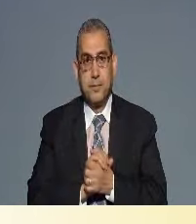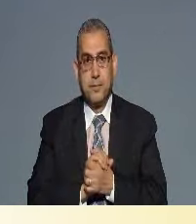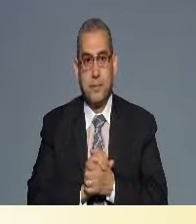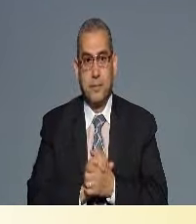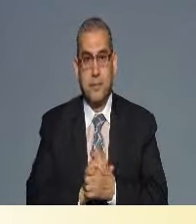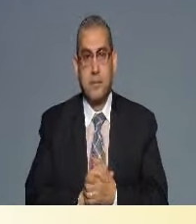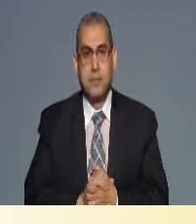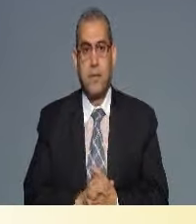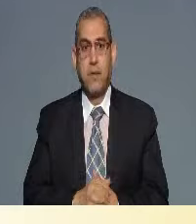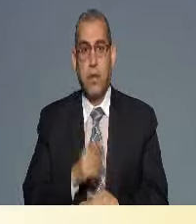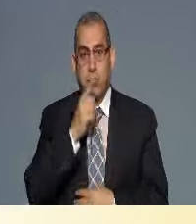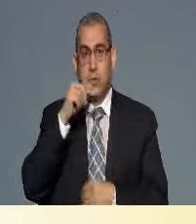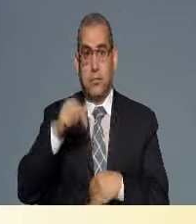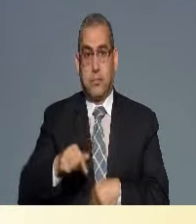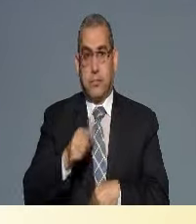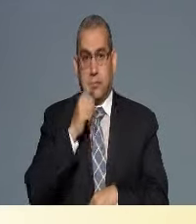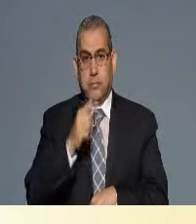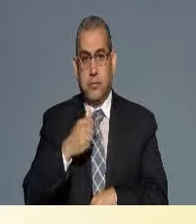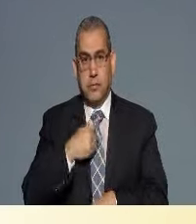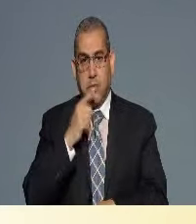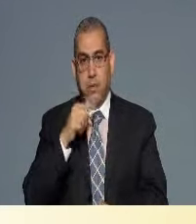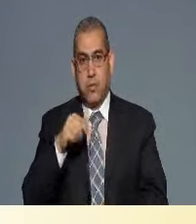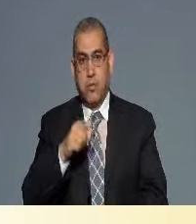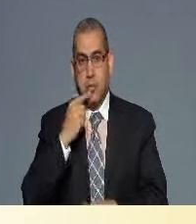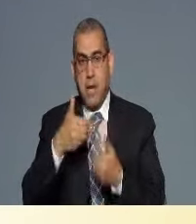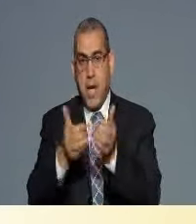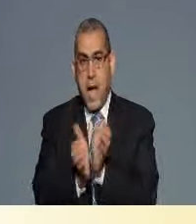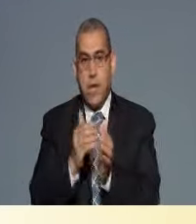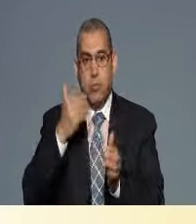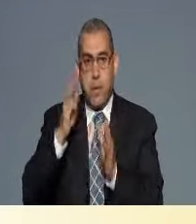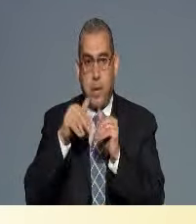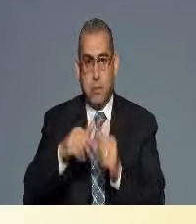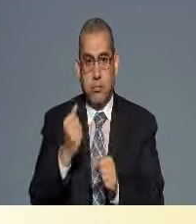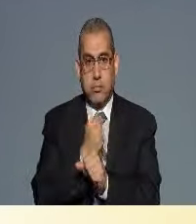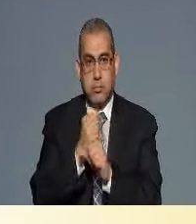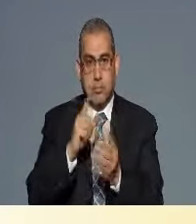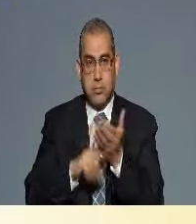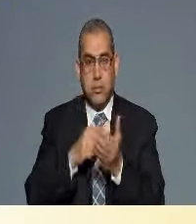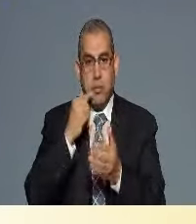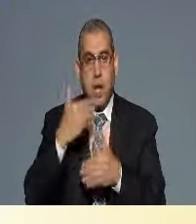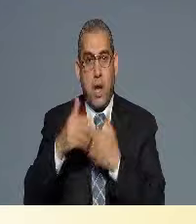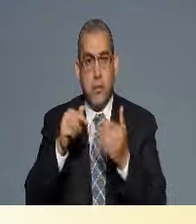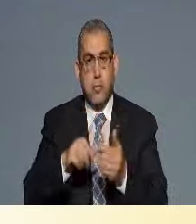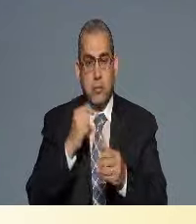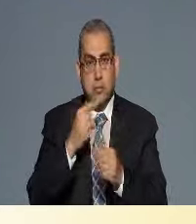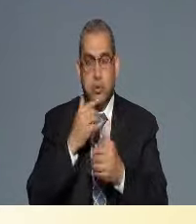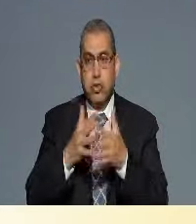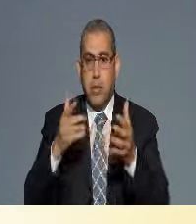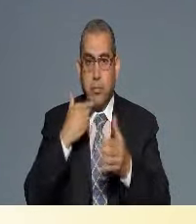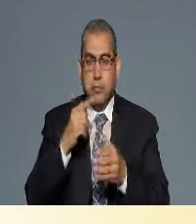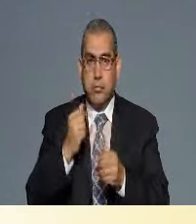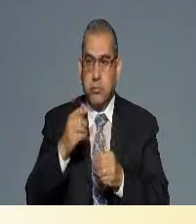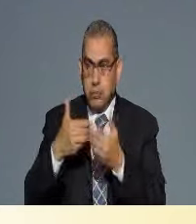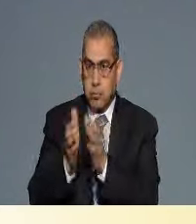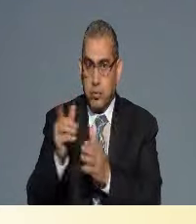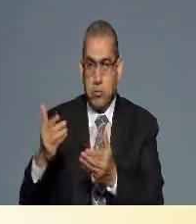احنا هنا سيادتك فندم، سيادتك واجهت لجهاز مستقبل مصر بان هو يساهم، وهذا كان شرف كبير جدا للجهاز انه يساهم